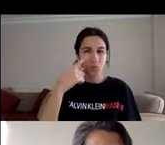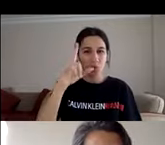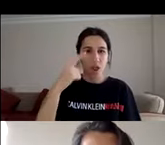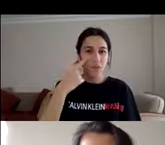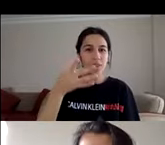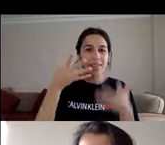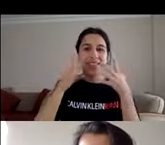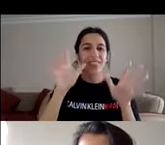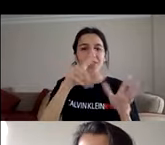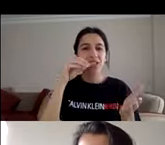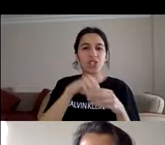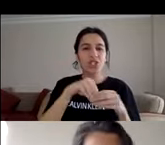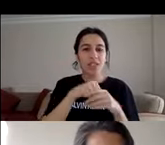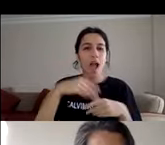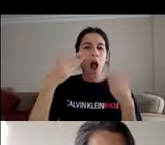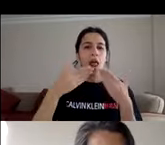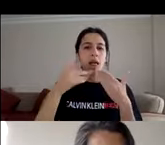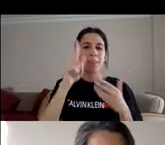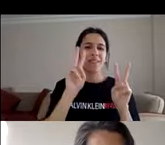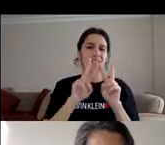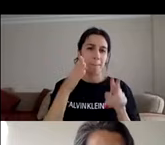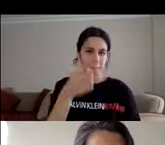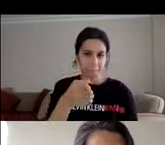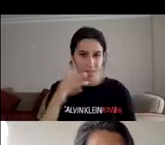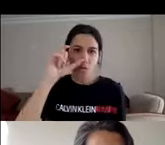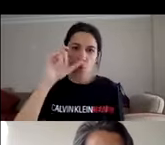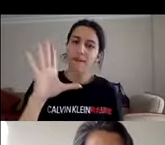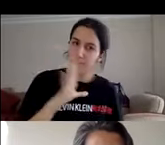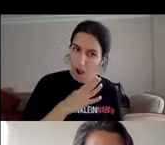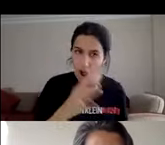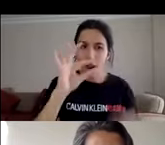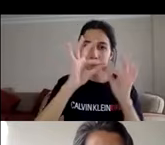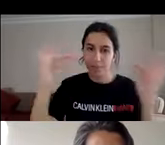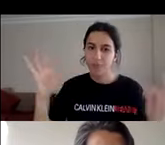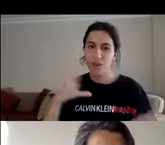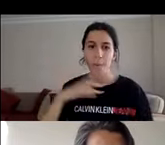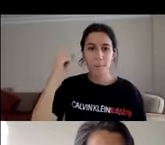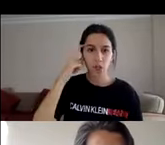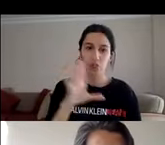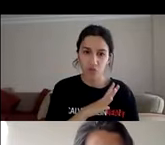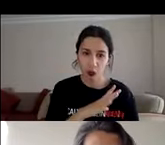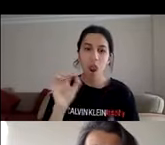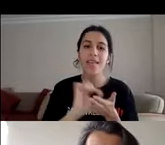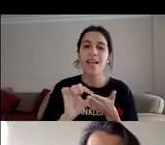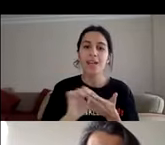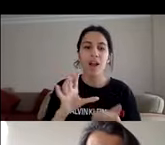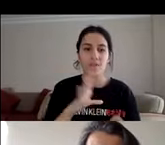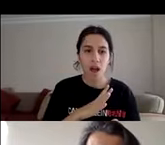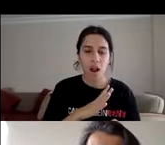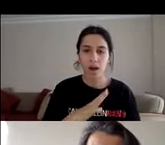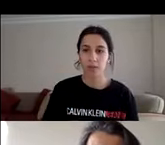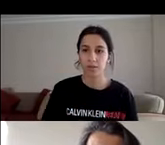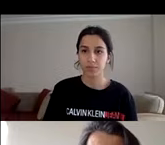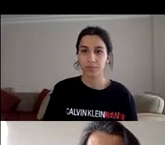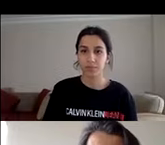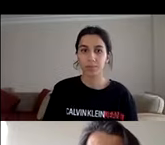Netflix içeriklerini tanıtan bir sayfaya bakıyoruz. Fotoğraflar var, başlık var, o içeriği yazan yazar var. Arka tarafta aslında